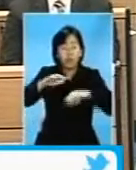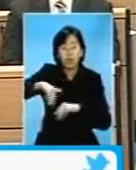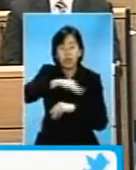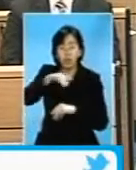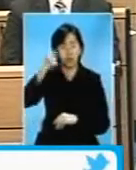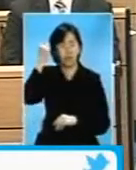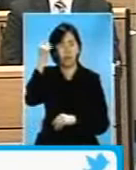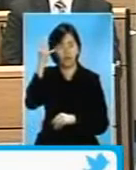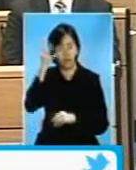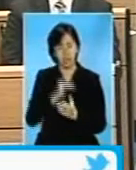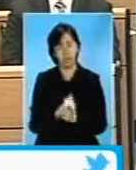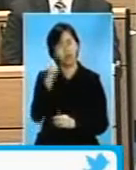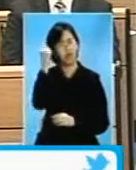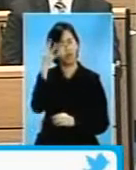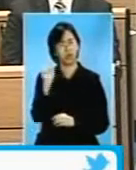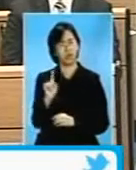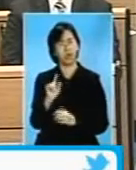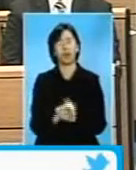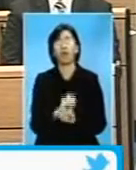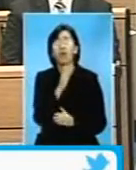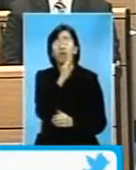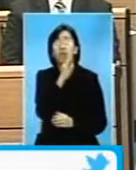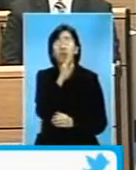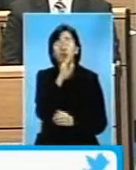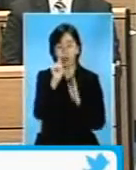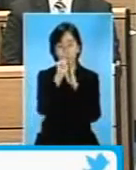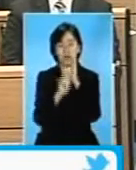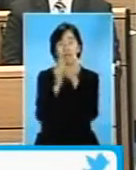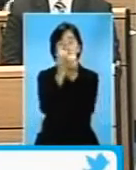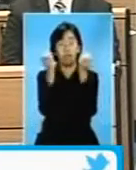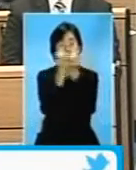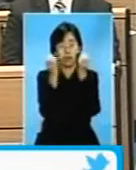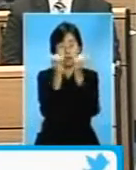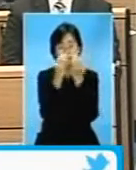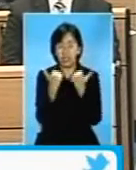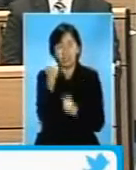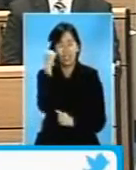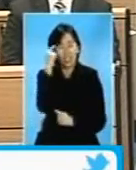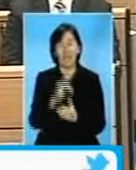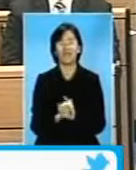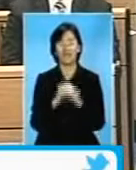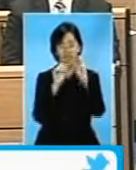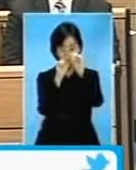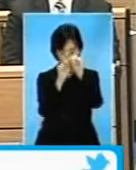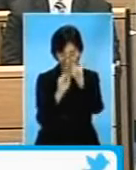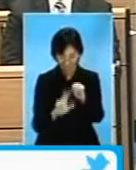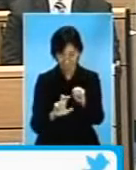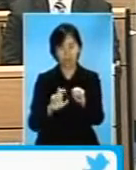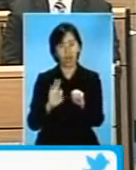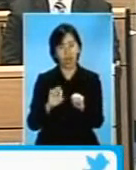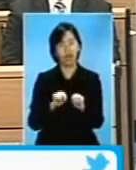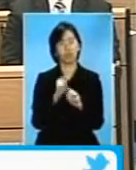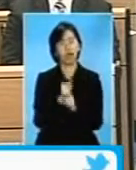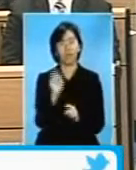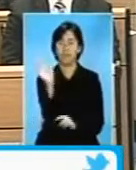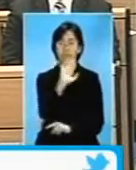ข้าใจที่ไม่เข้าใจก็นึกว่าเวลาเราพูดเรื่องรัฐธรรมนูญกันเนี่ยนึกว่ามีแค่นี้ครับ309มาตราเล่มนี้ที่ผมถืออยู่เนี่ยไม่